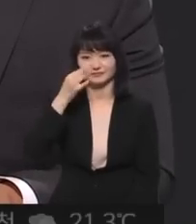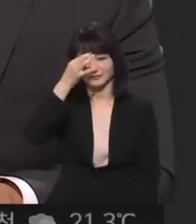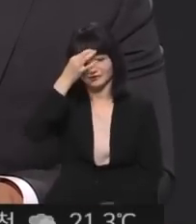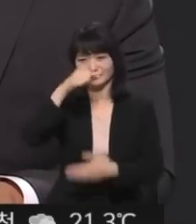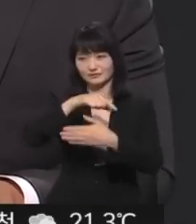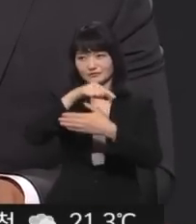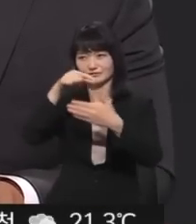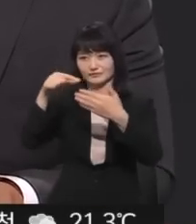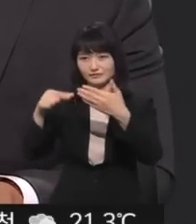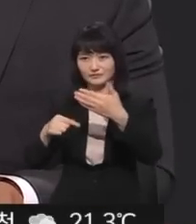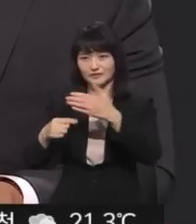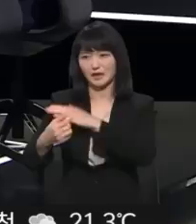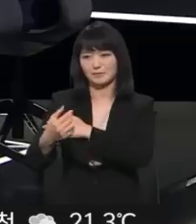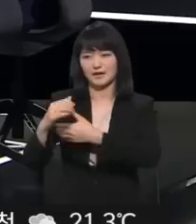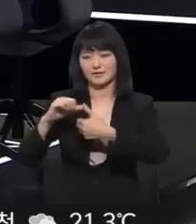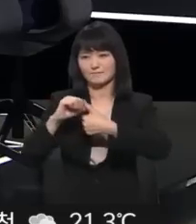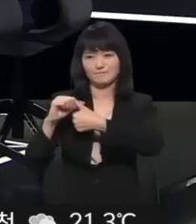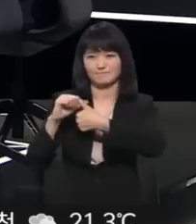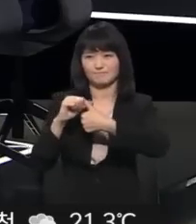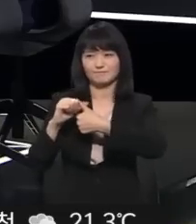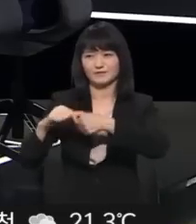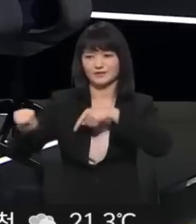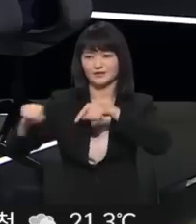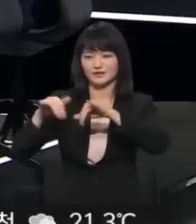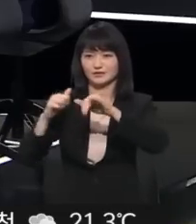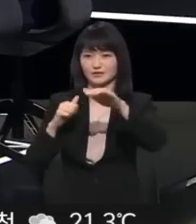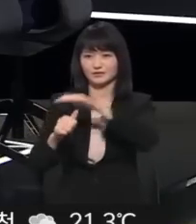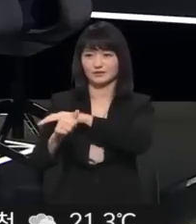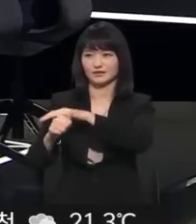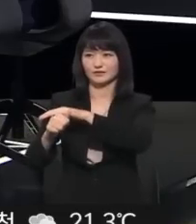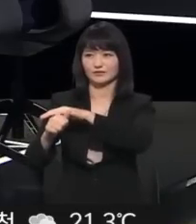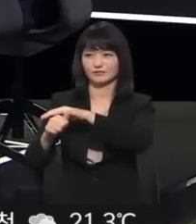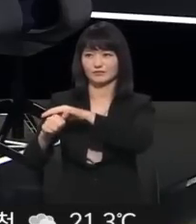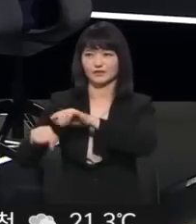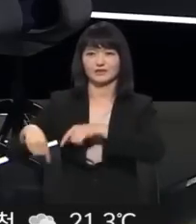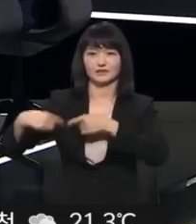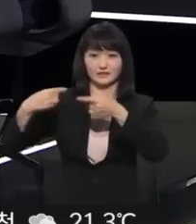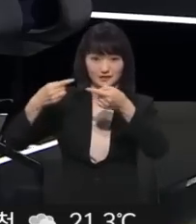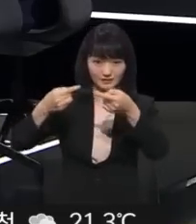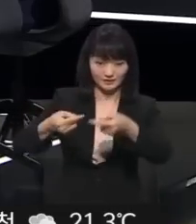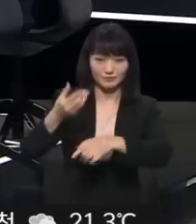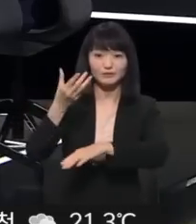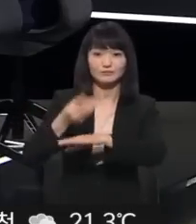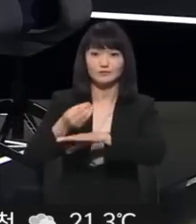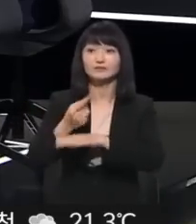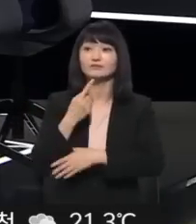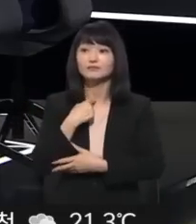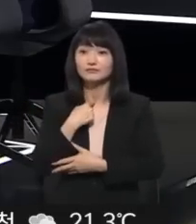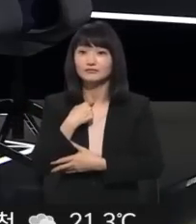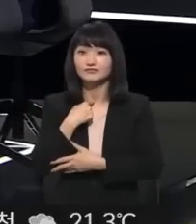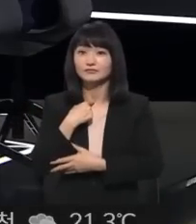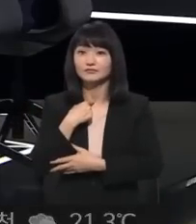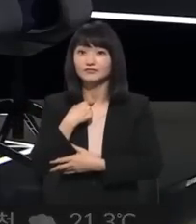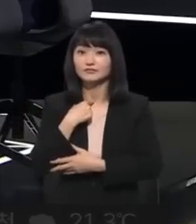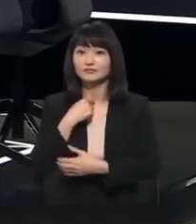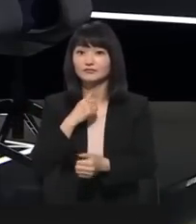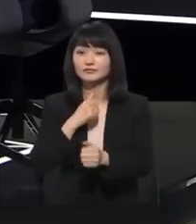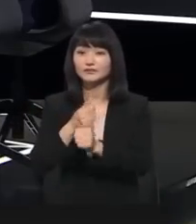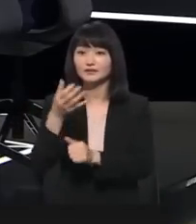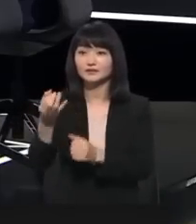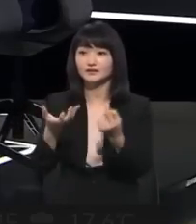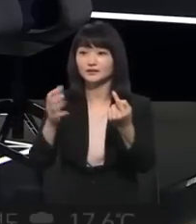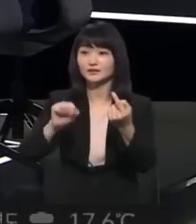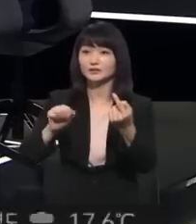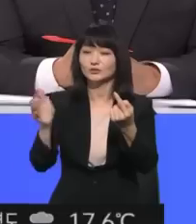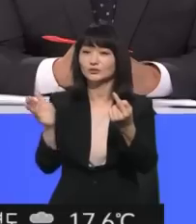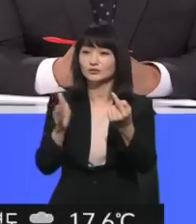팔씨름 되어 있는데요 정치인 대표로 녹화를 얼마 잔 우승하길 바랍니다 4 우승상금 1억원 인데 얼마나 더 오래 뭐 얼마